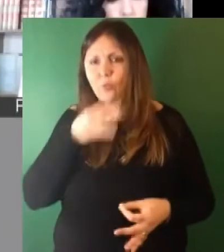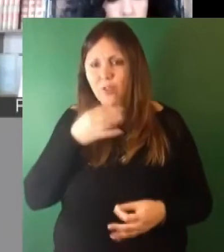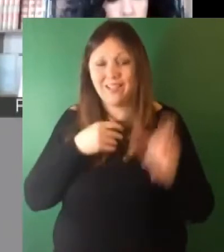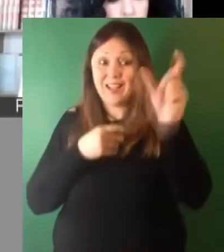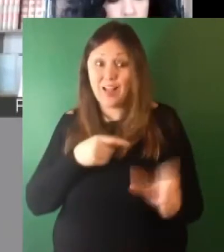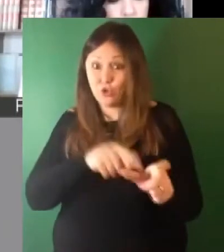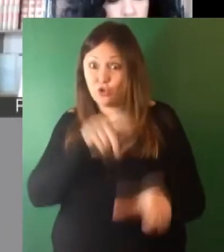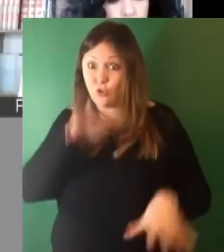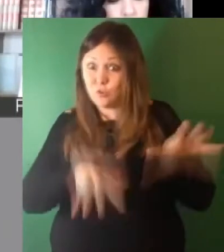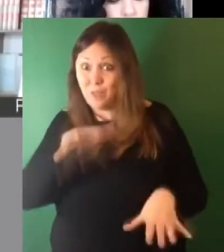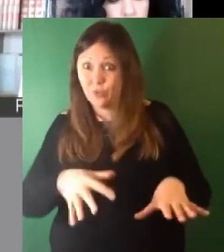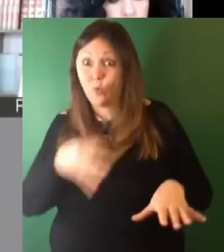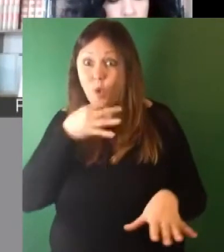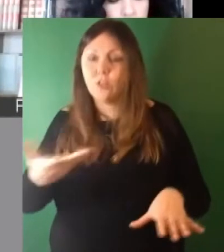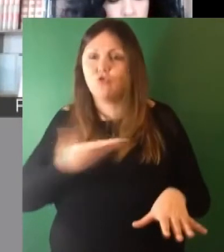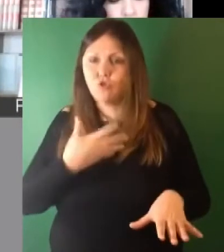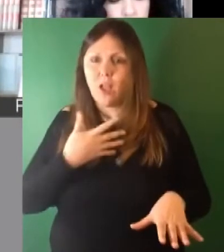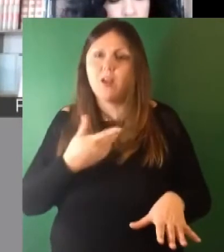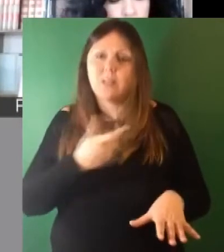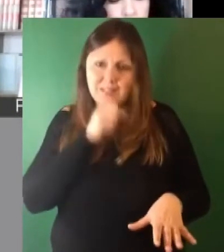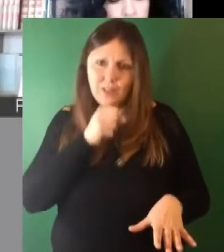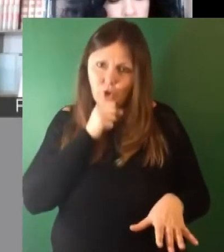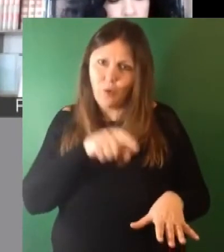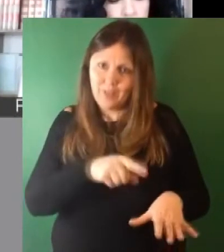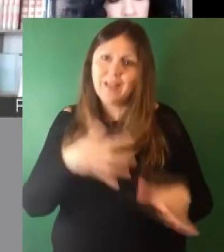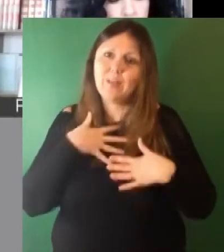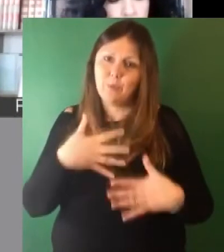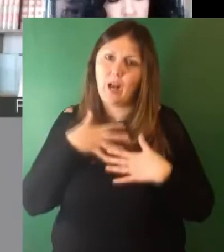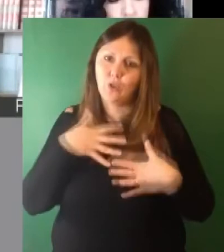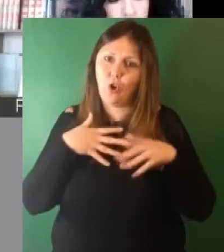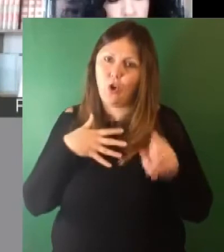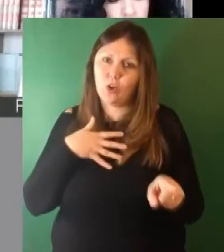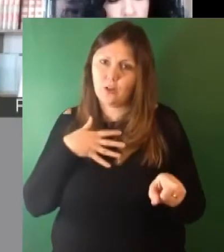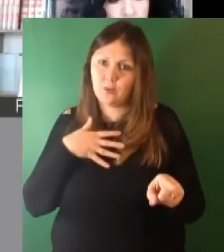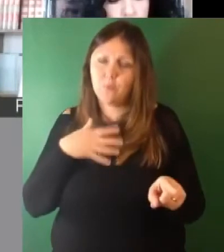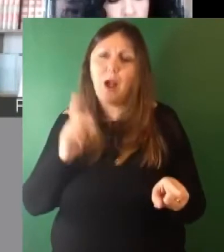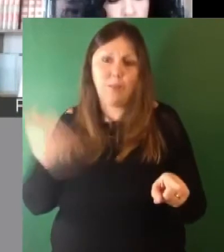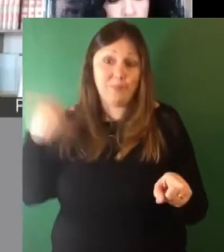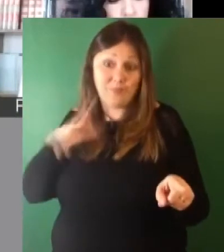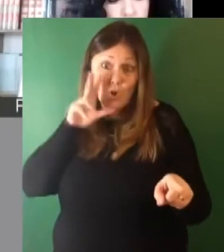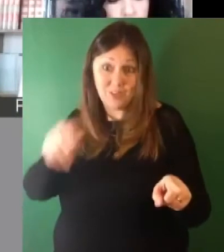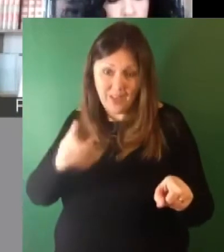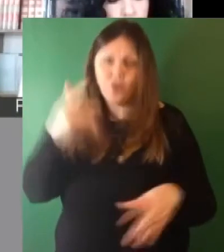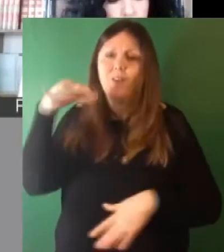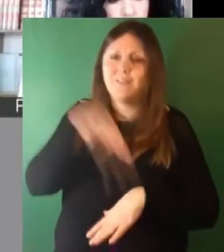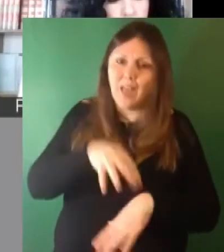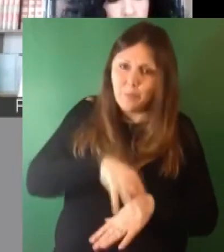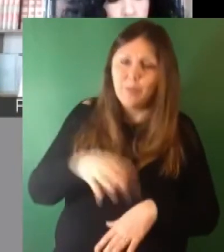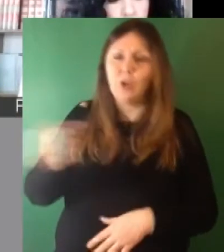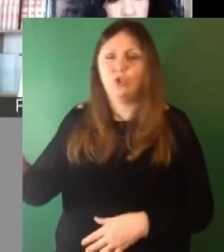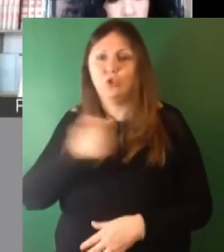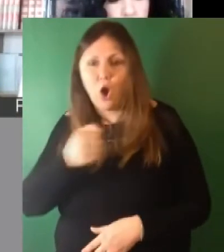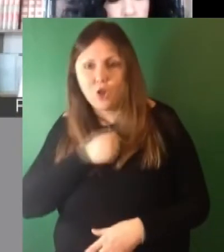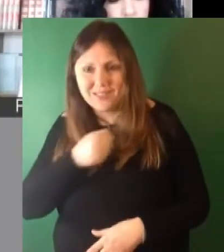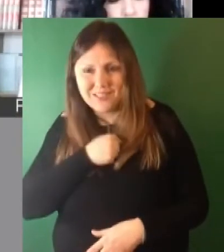dei sintomi respiratori, anche se questi sintomi respiratori, come dicevo all'inizio, sono febbre e tosse, e questi sono quelli che